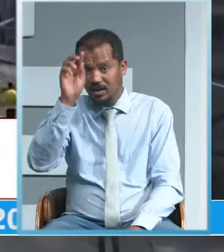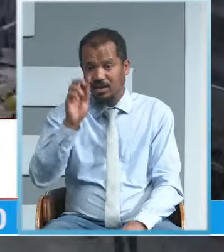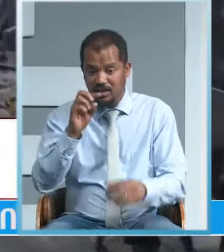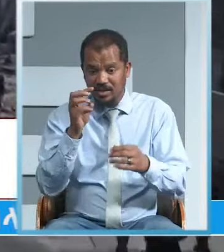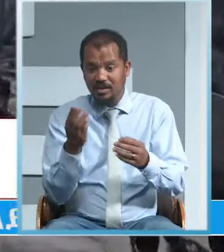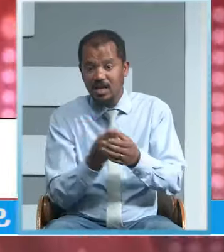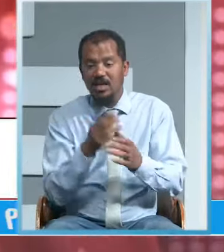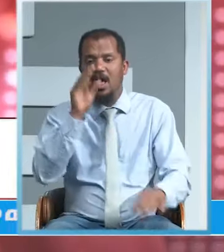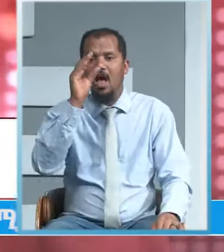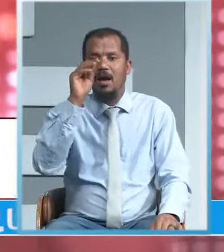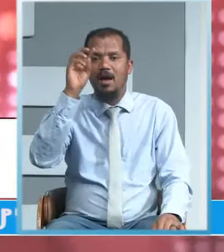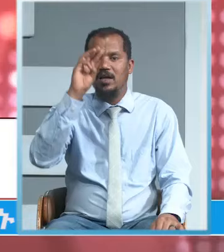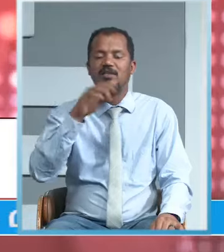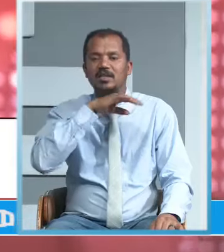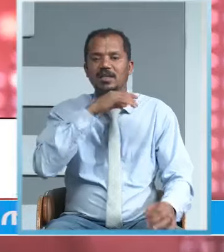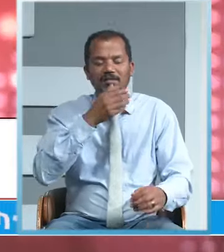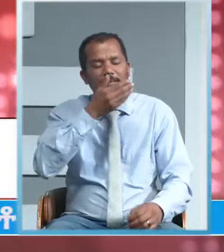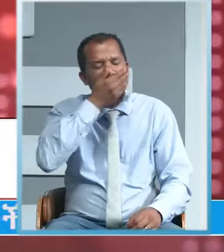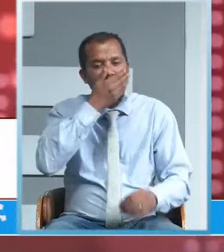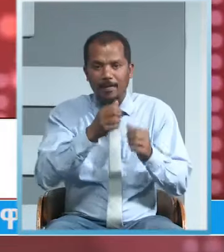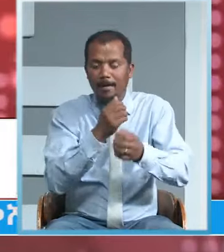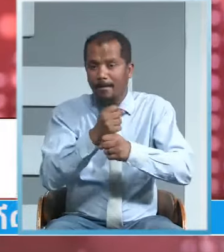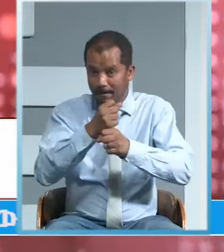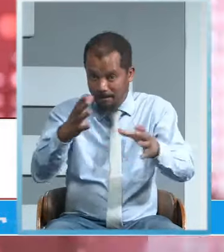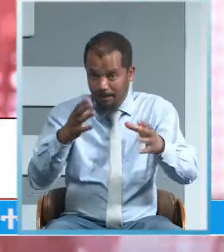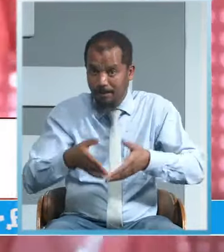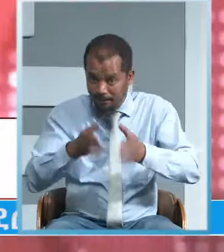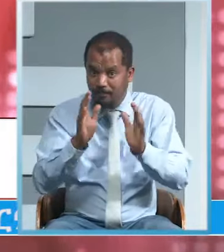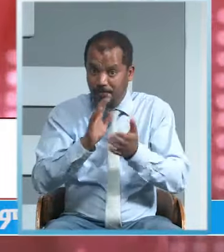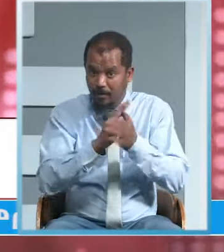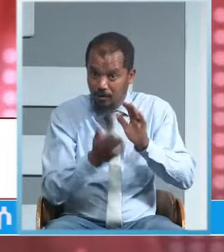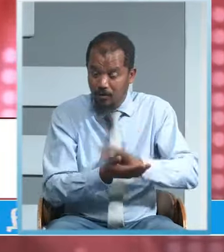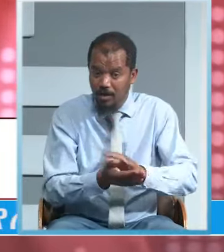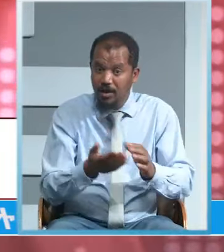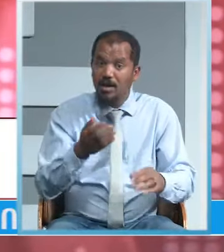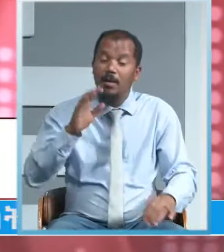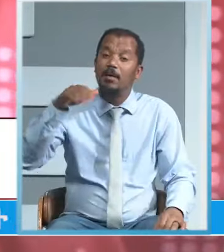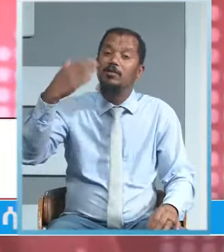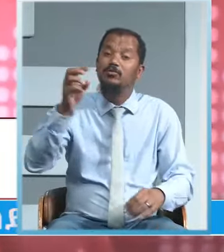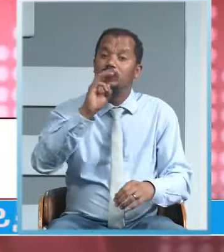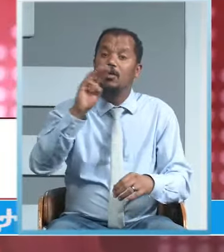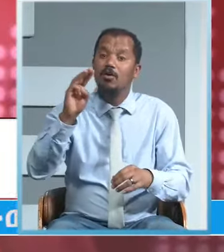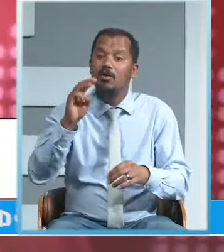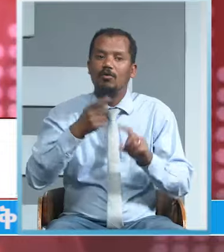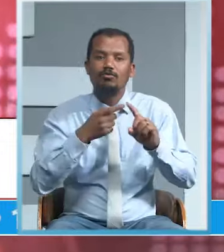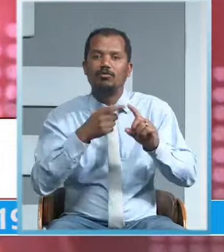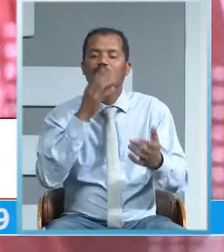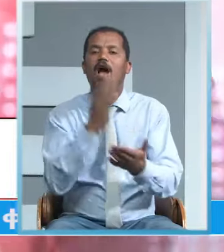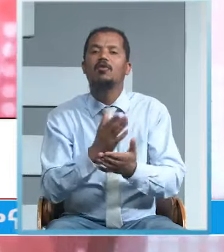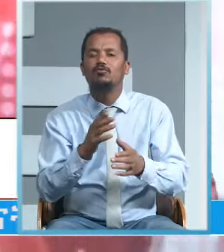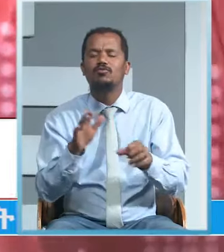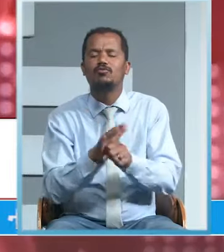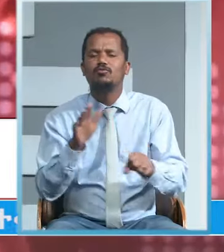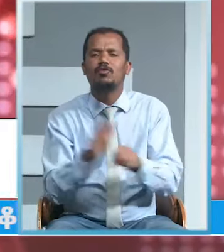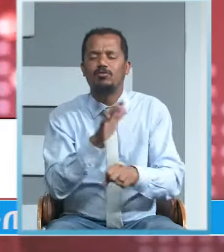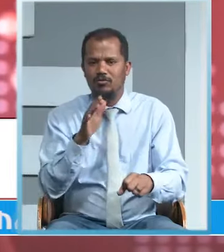መሰረት ሐማስ የእስራኤል ታጋቾችን ለመልቀቅ ፈቃደኛ ከሆነ በመጪው ሰኞ ጀምሮ የተኩስ አቁም ስምምነቱ ሙሉ